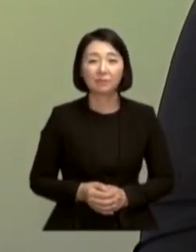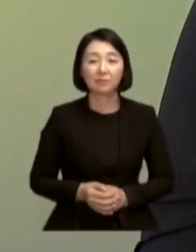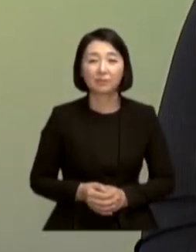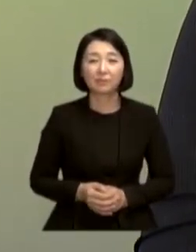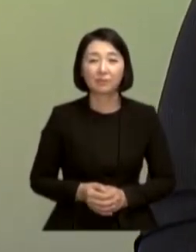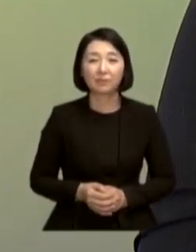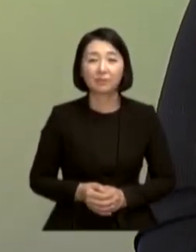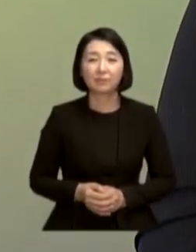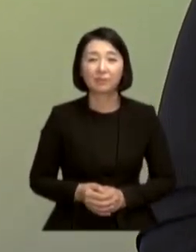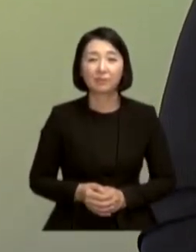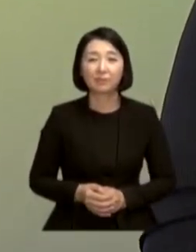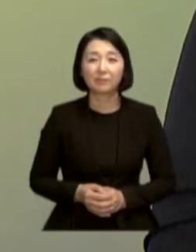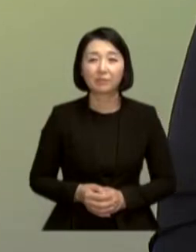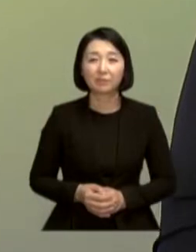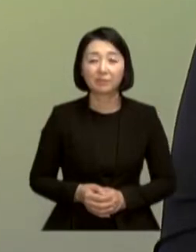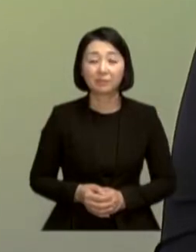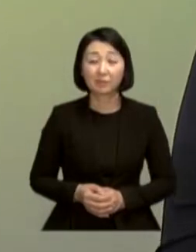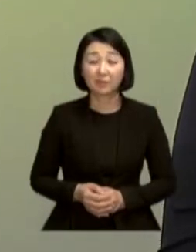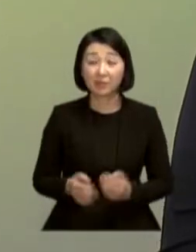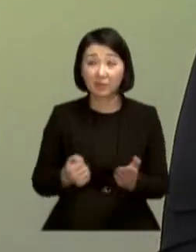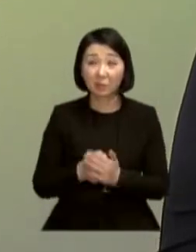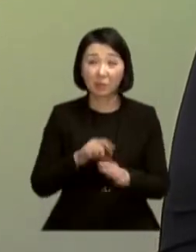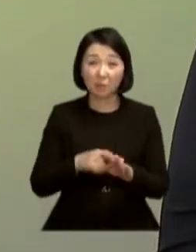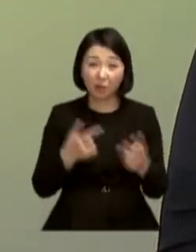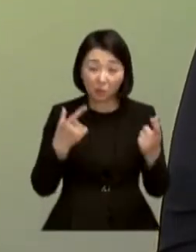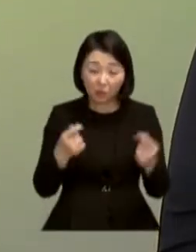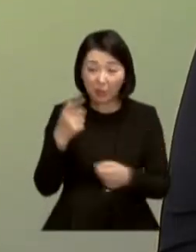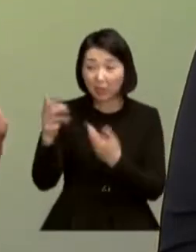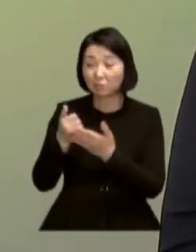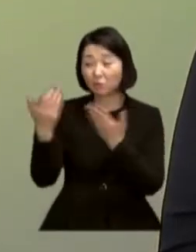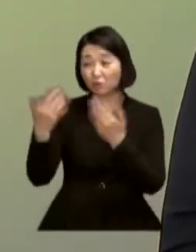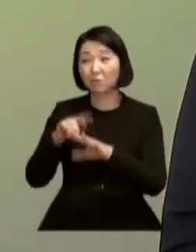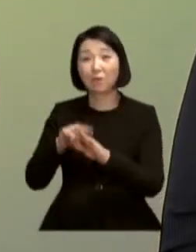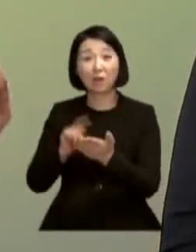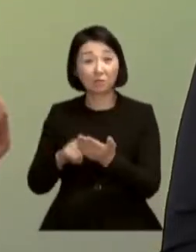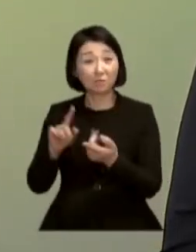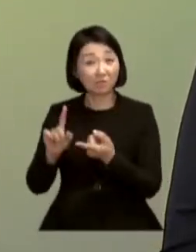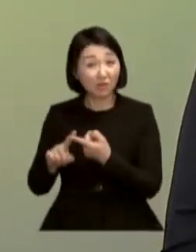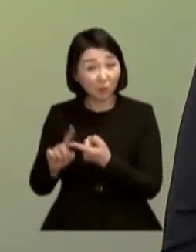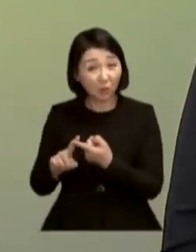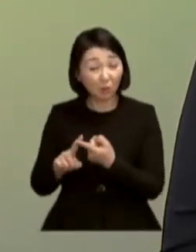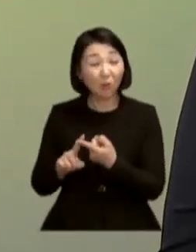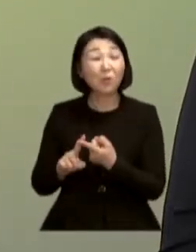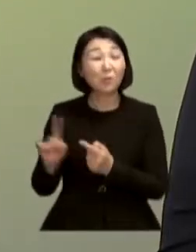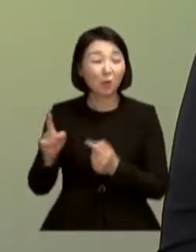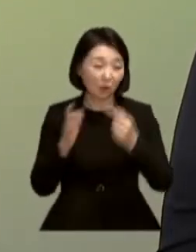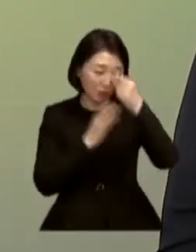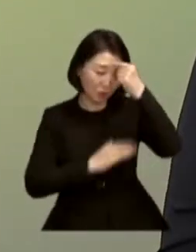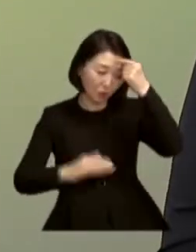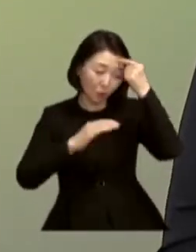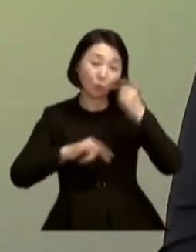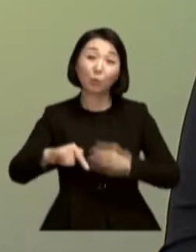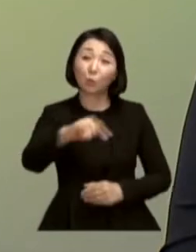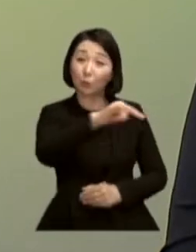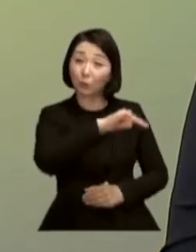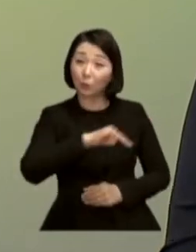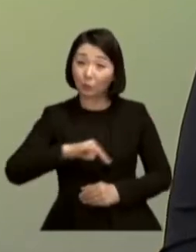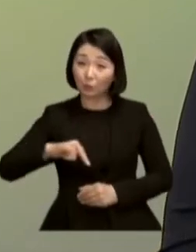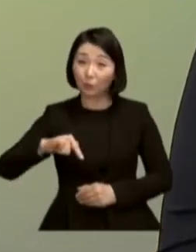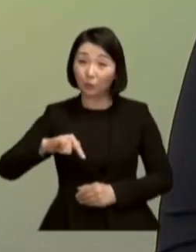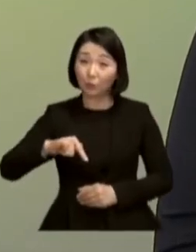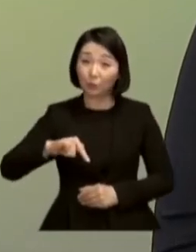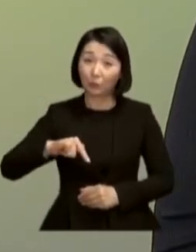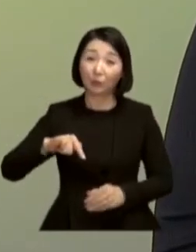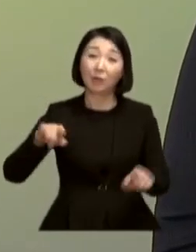마음으로 하나님께서 주시는 마음으로 저희에게 주신 마음이 우리 모든 성도들에게 한국교회에 있는 모든 성도들과 함께 그 동역할 수